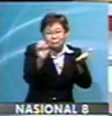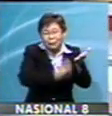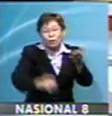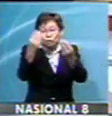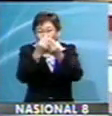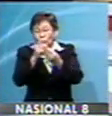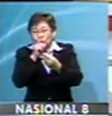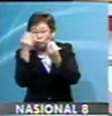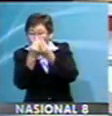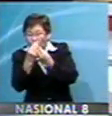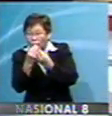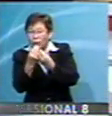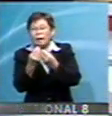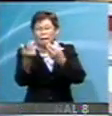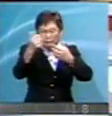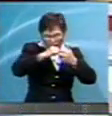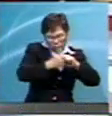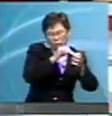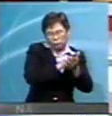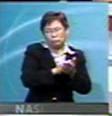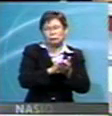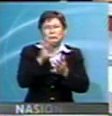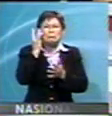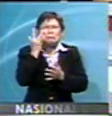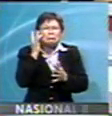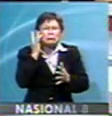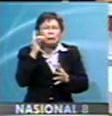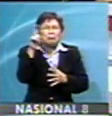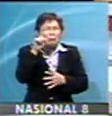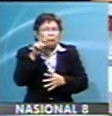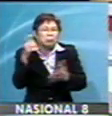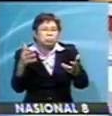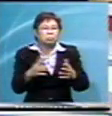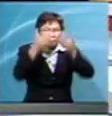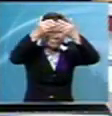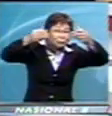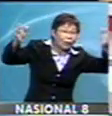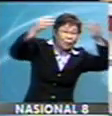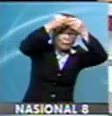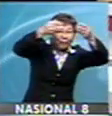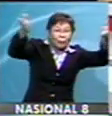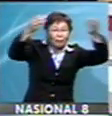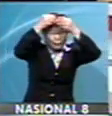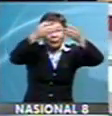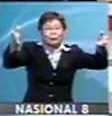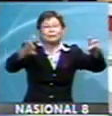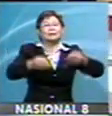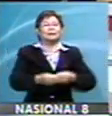sebenar jumlah mereka terlibat masalah itu masih menjadi tanda baik ikuti pendedahannya wartawan